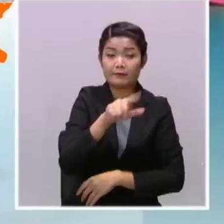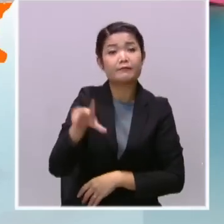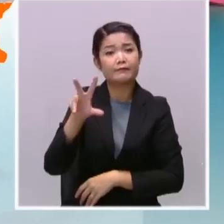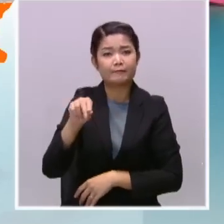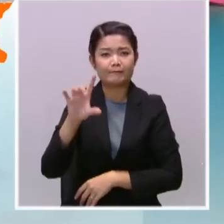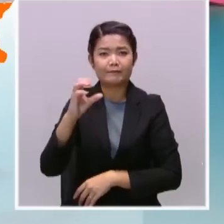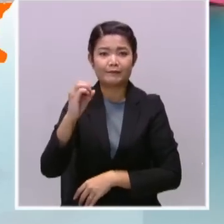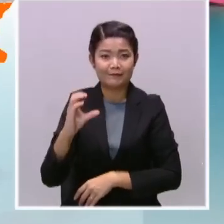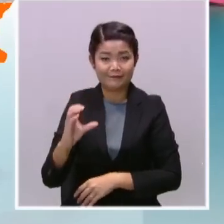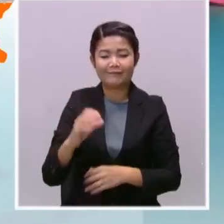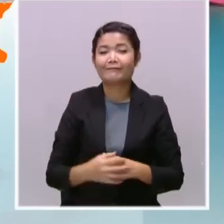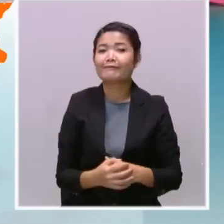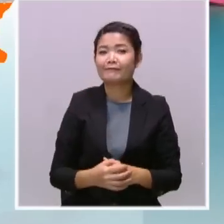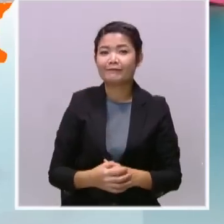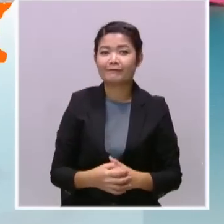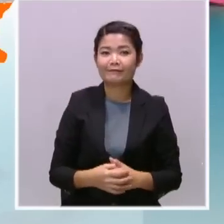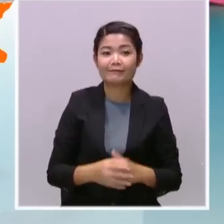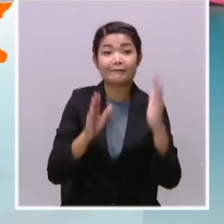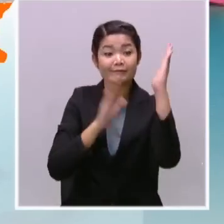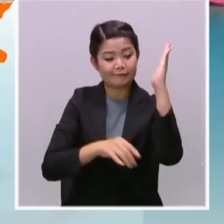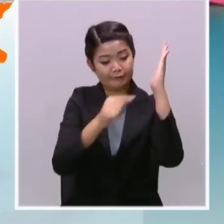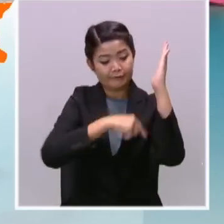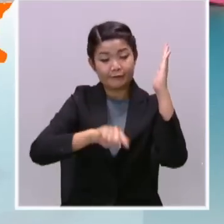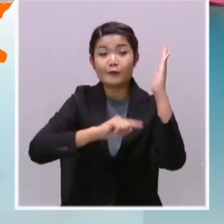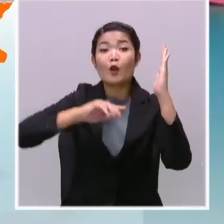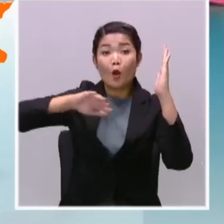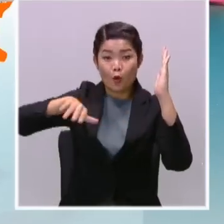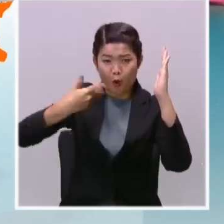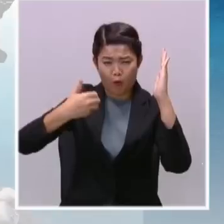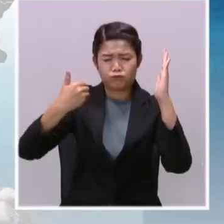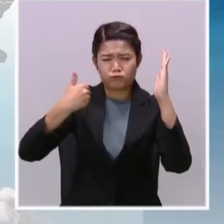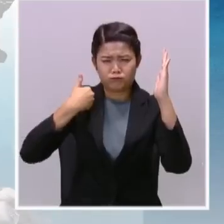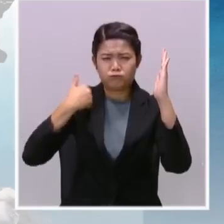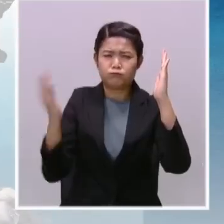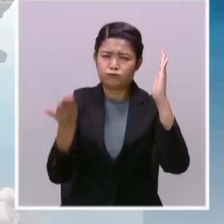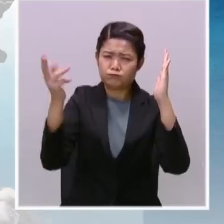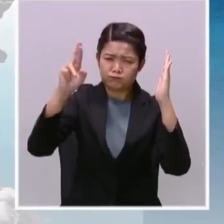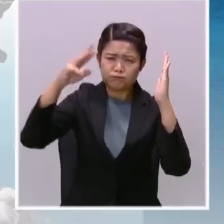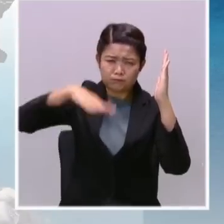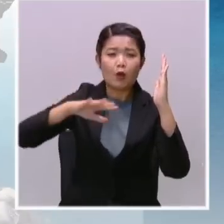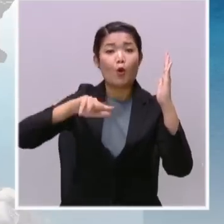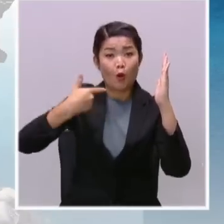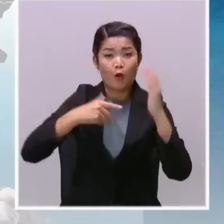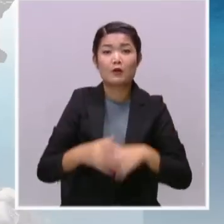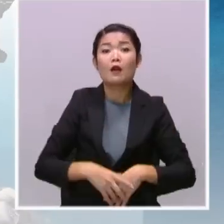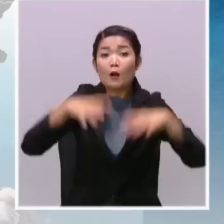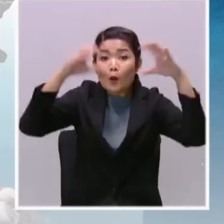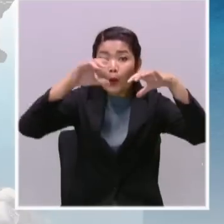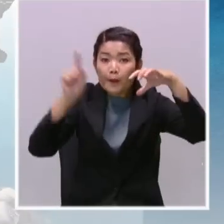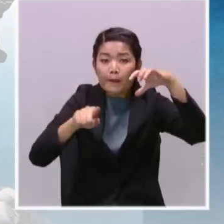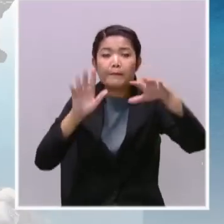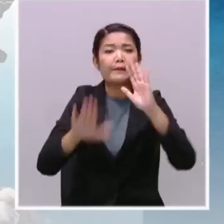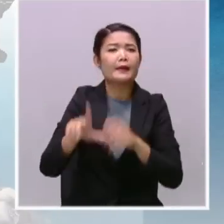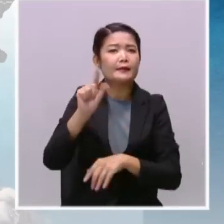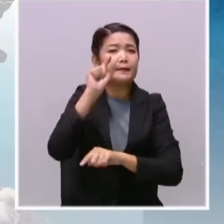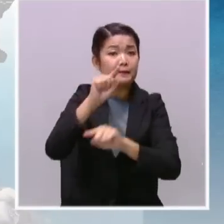38 องค์สาเซลเซีสส่วนภกใ้ค่ะมีอากาศร้อนในตอนกลางวันฝนฟาขนองรอยละยี่สิของพื้นที่